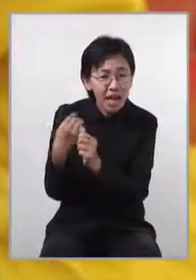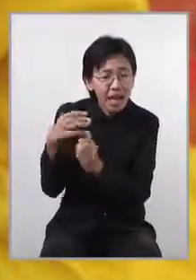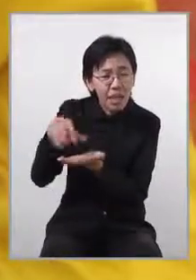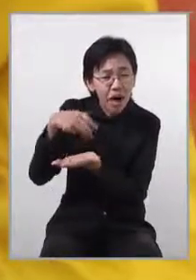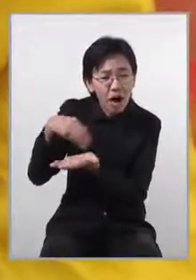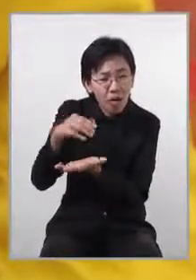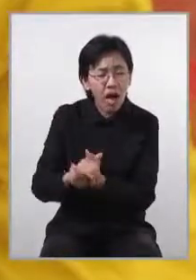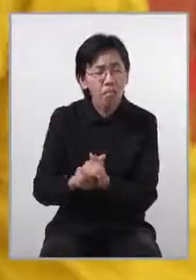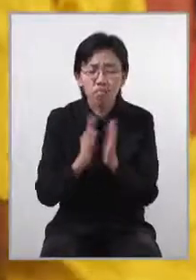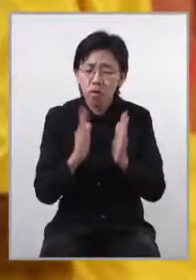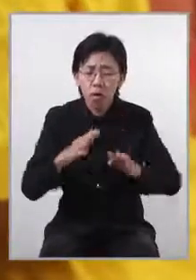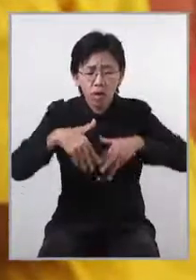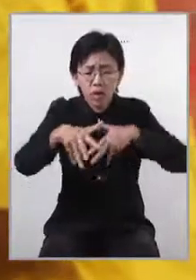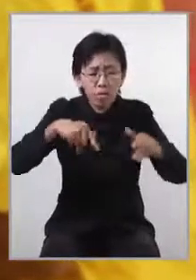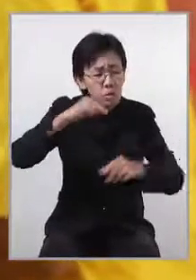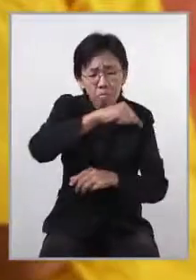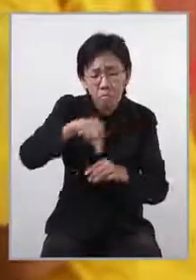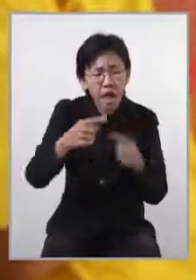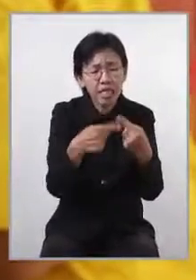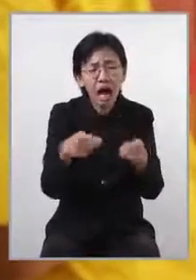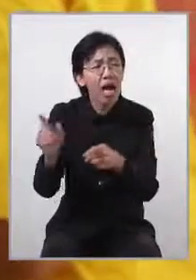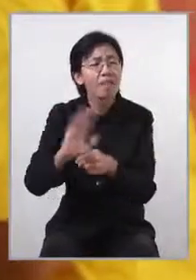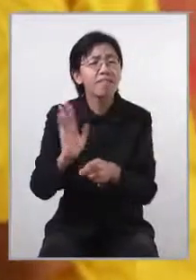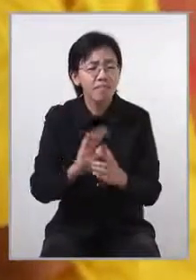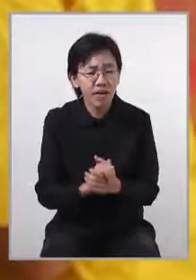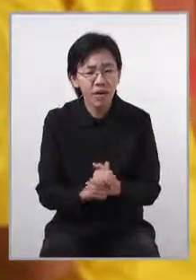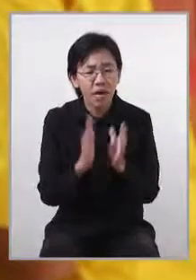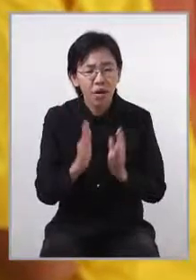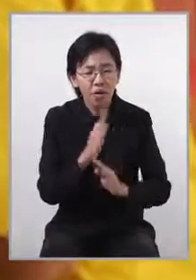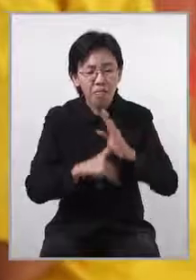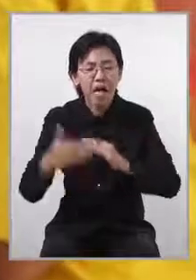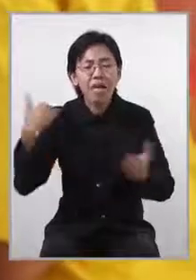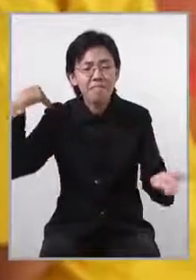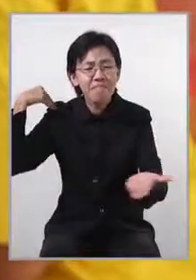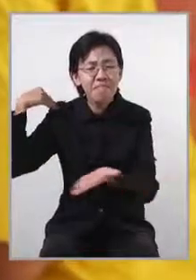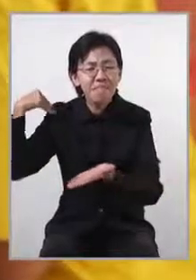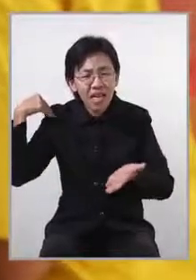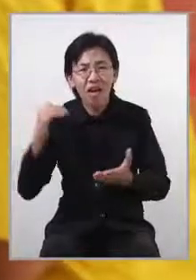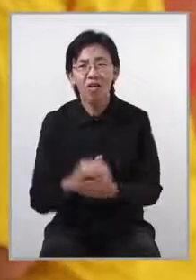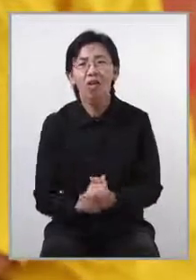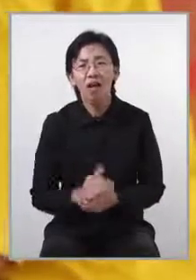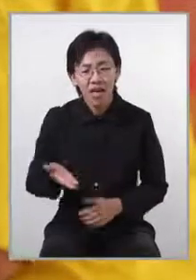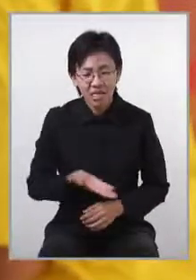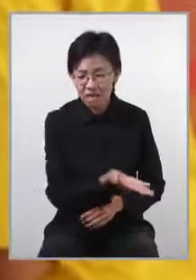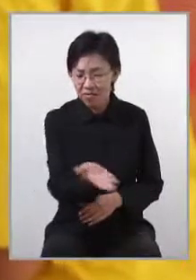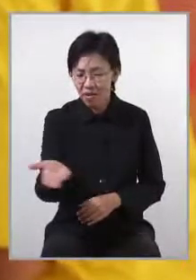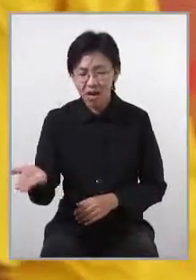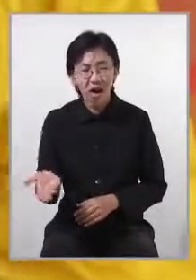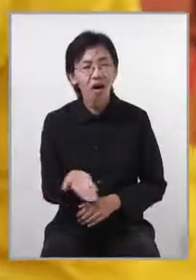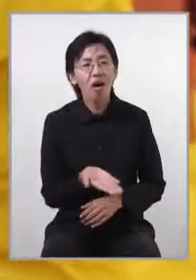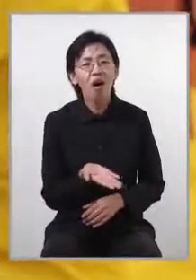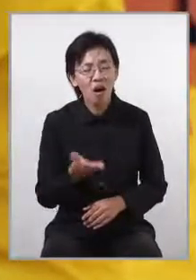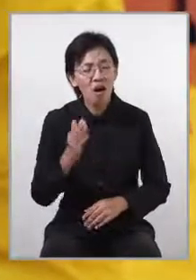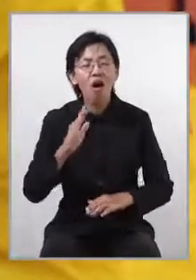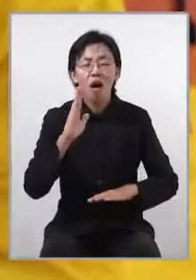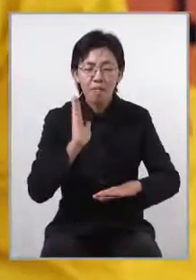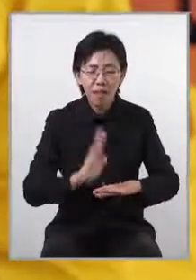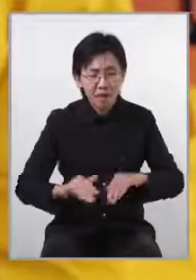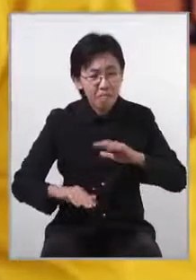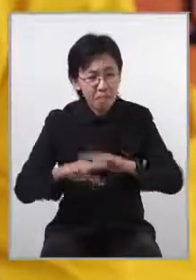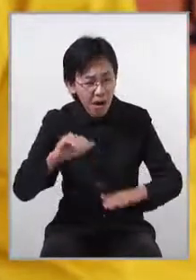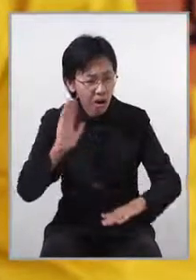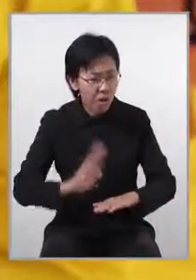ไม่ได้แตกต่างกันทุกคนน่ะพิการด้วยซ้ำไปหรือจะเรียกว่าทุกคนมีความสามารถที่แตกต่างก็